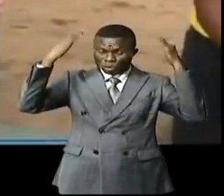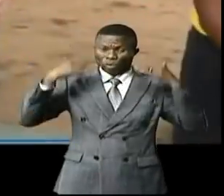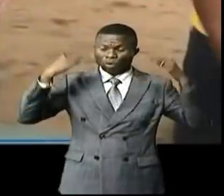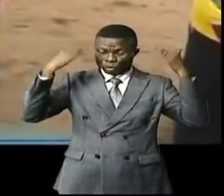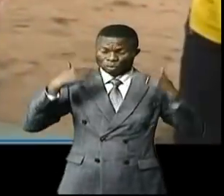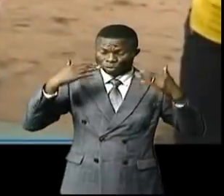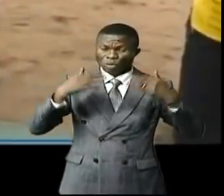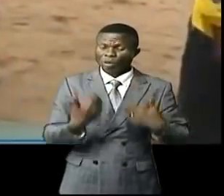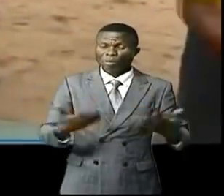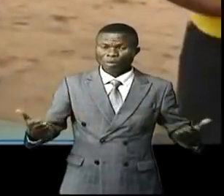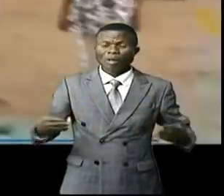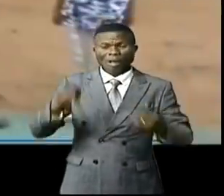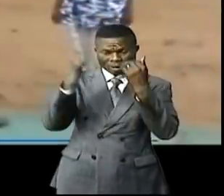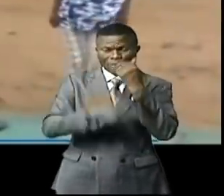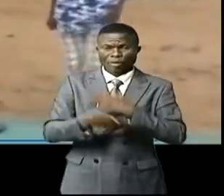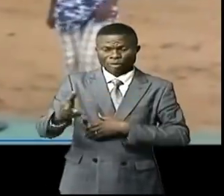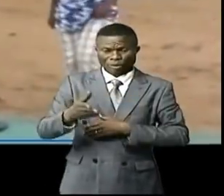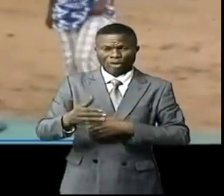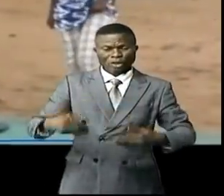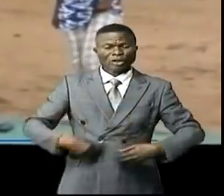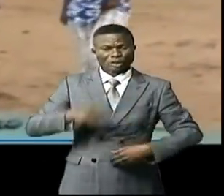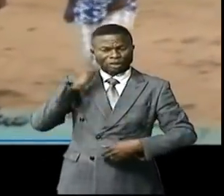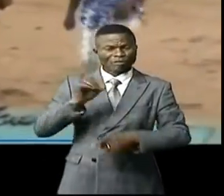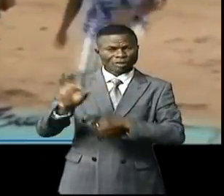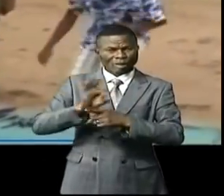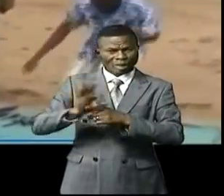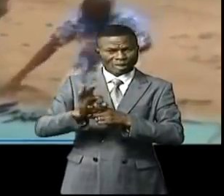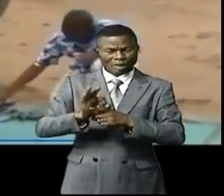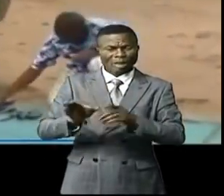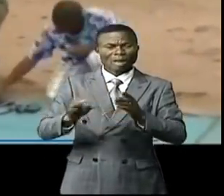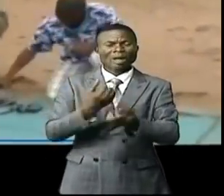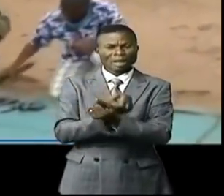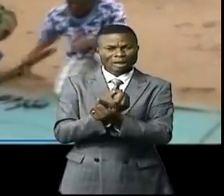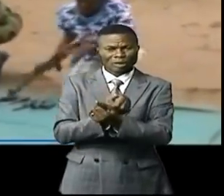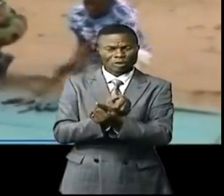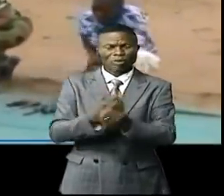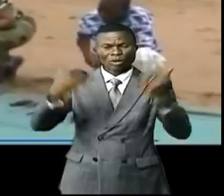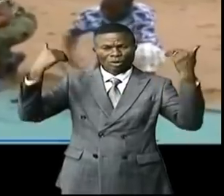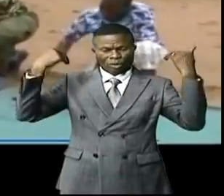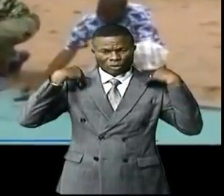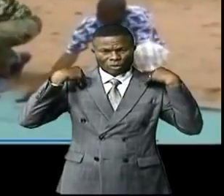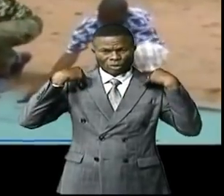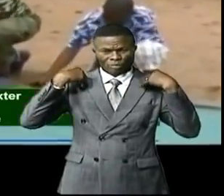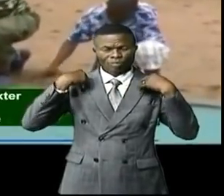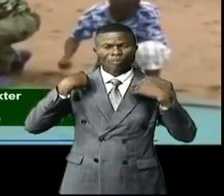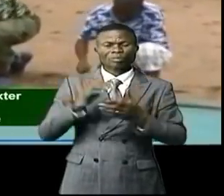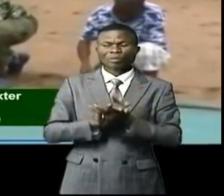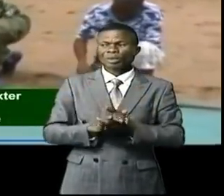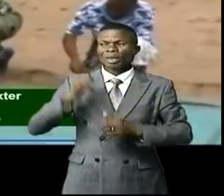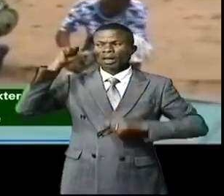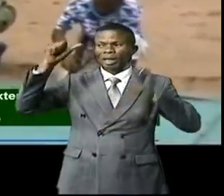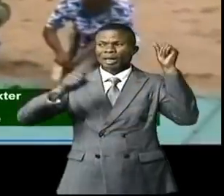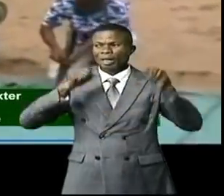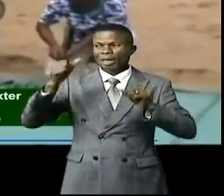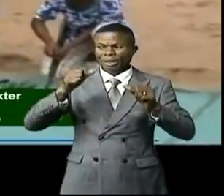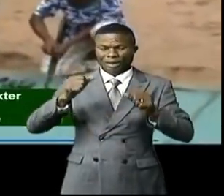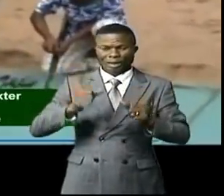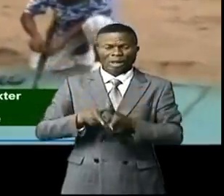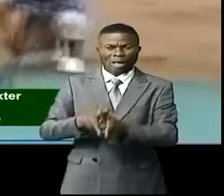Ces nouvelles recrues qui sont au stade de formation militaire des bases ont exécuté devant les autorités les démontages et remontages des campagnes des